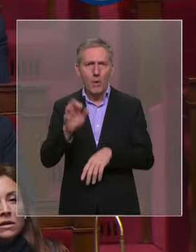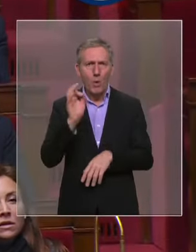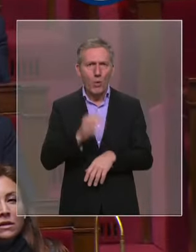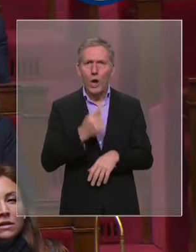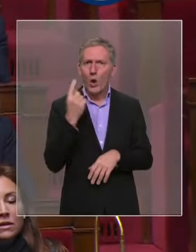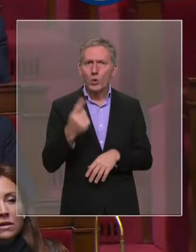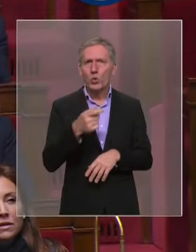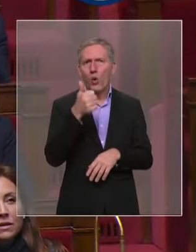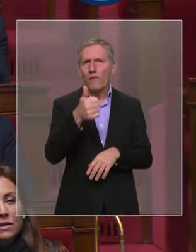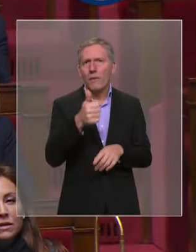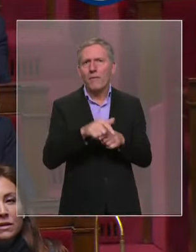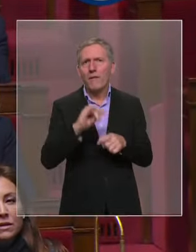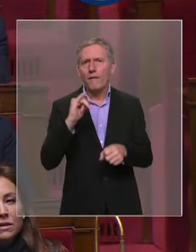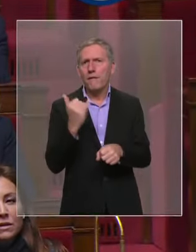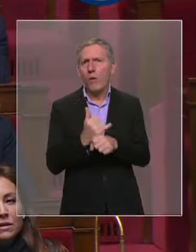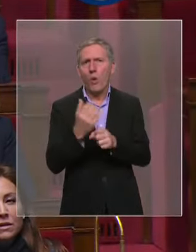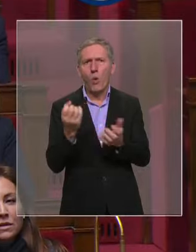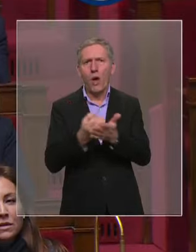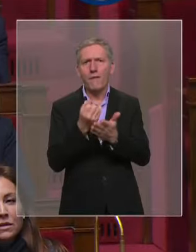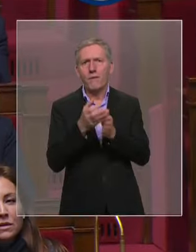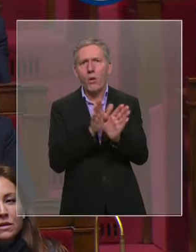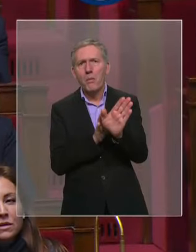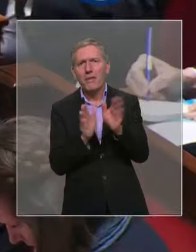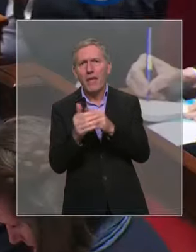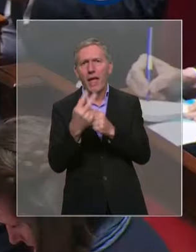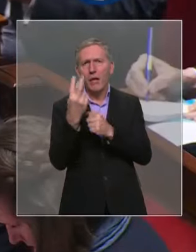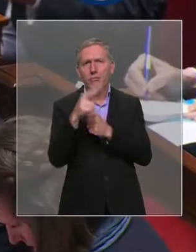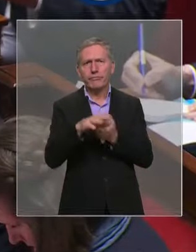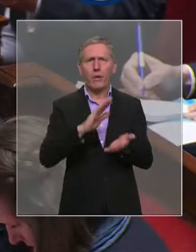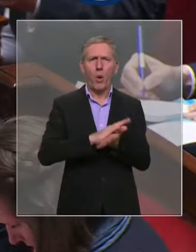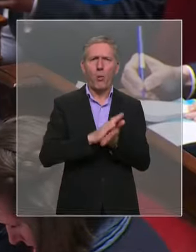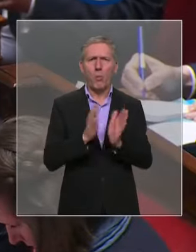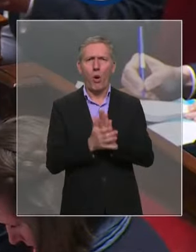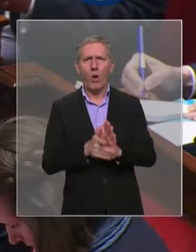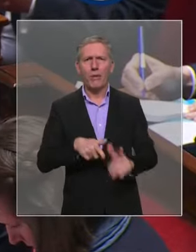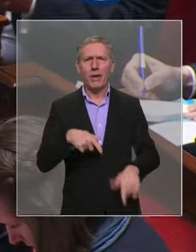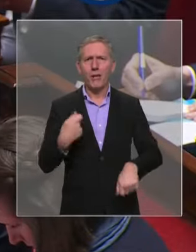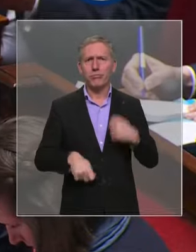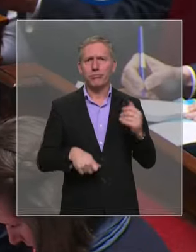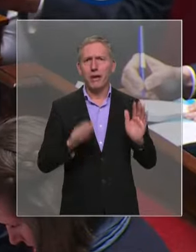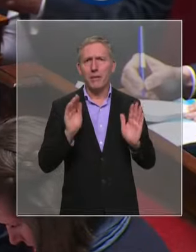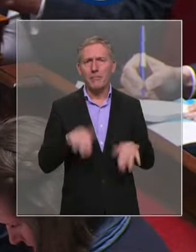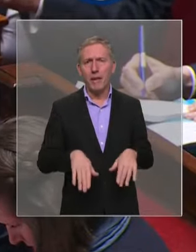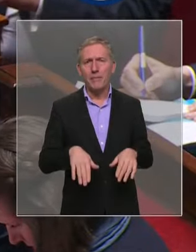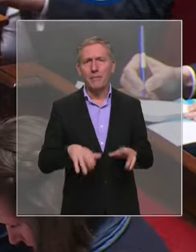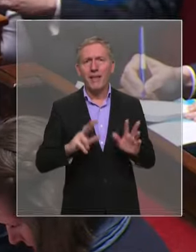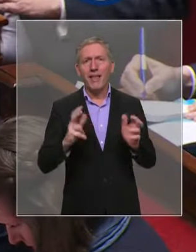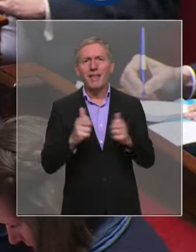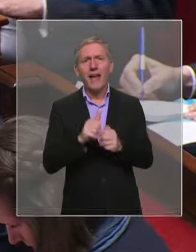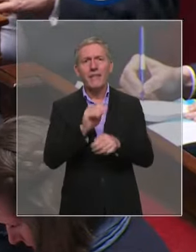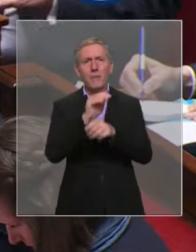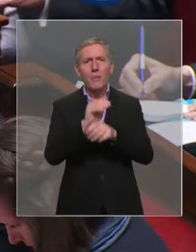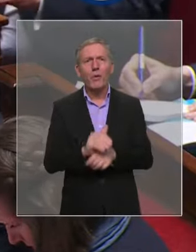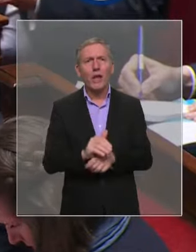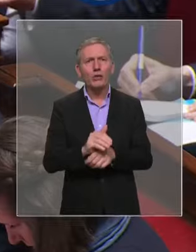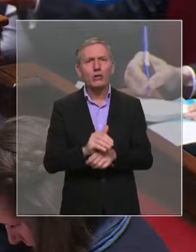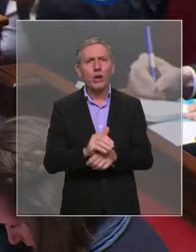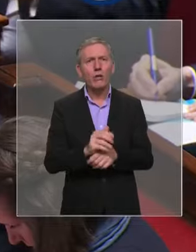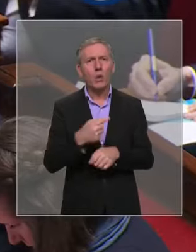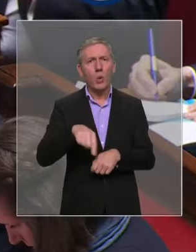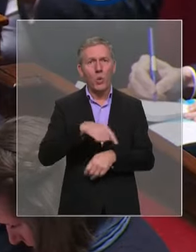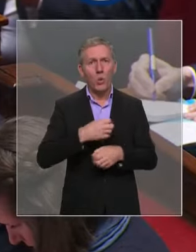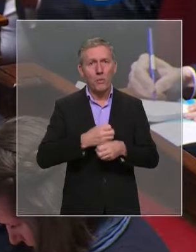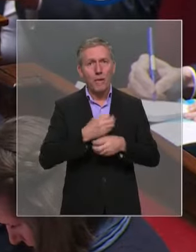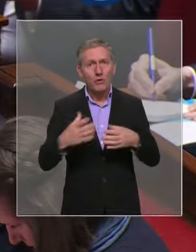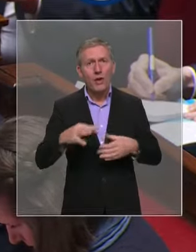toujours, vos fake news ne masquent en rien vos compromissions. Le bouclier tarifaire que cette majorité a